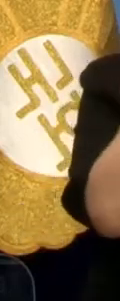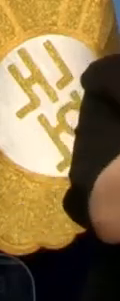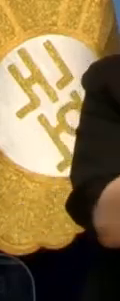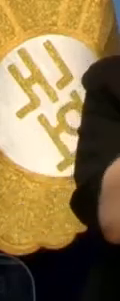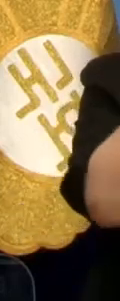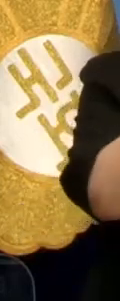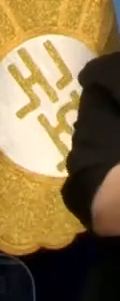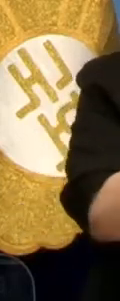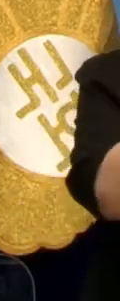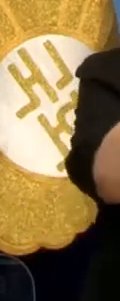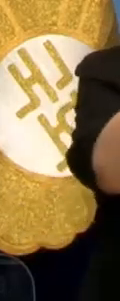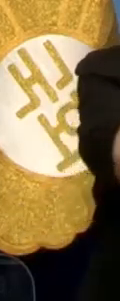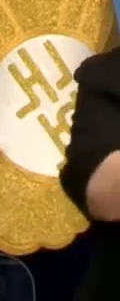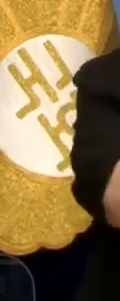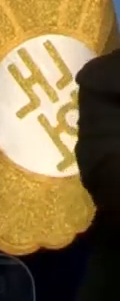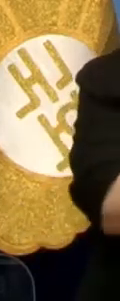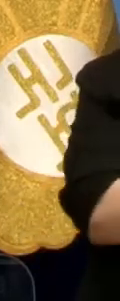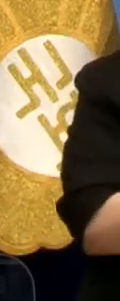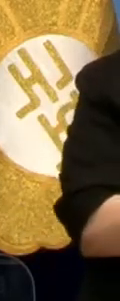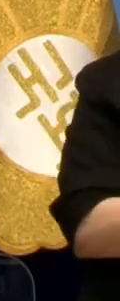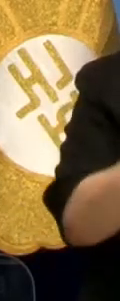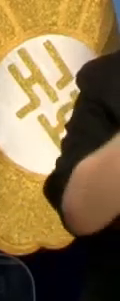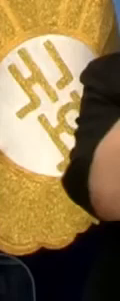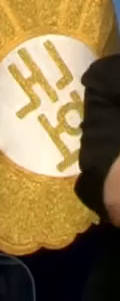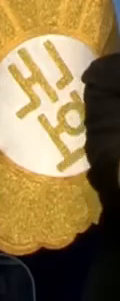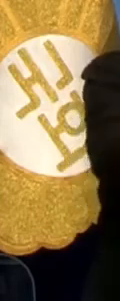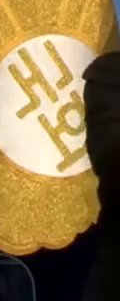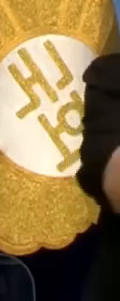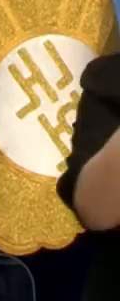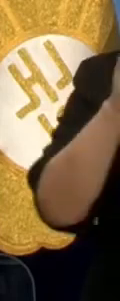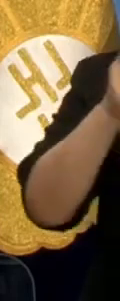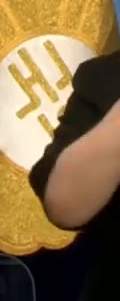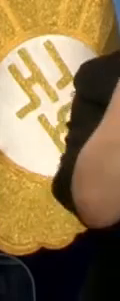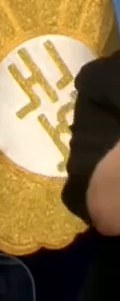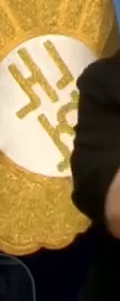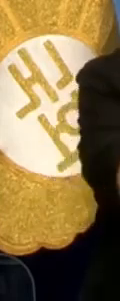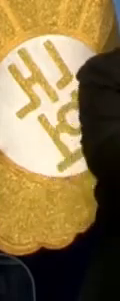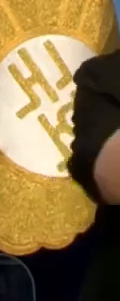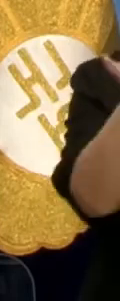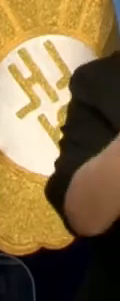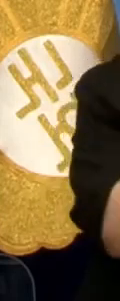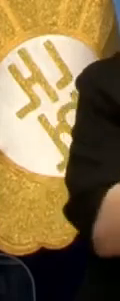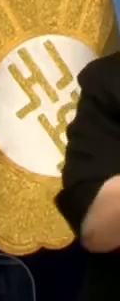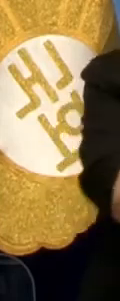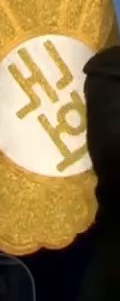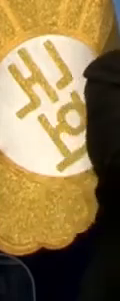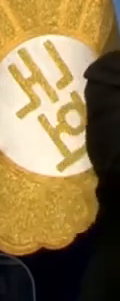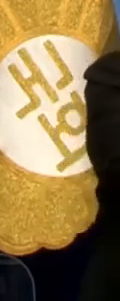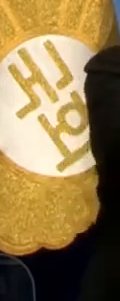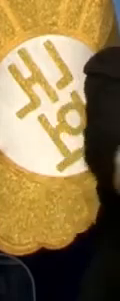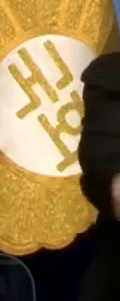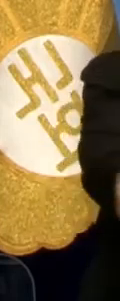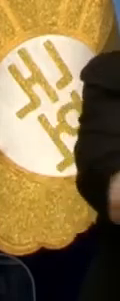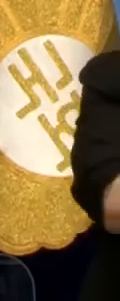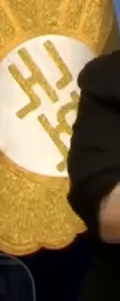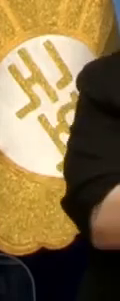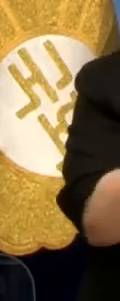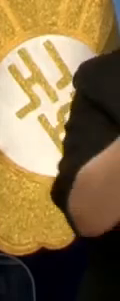작년에 1차 재난지원금을 가구별이 아니라 개인별로 지급하고 이게 1년에 한